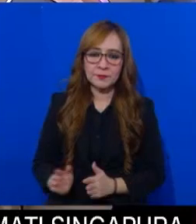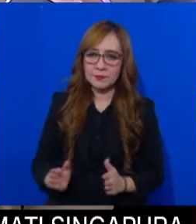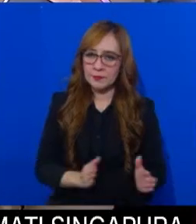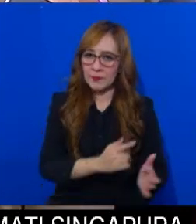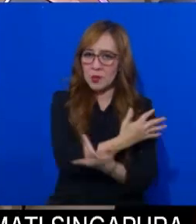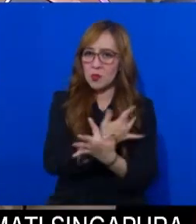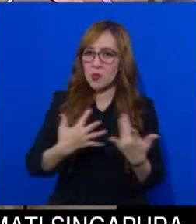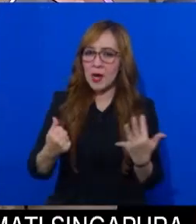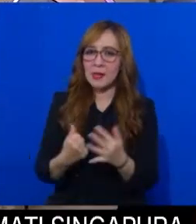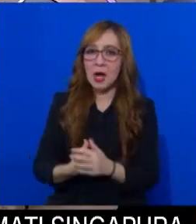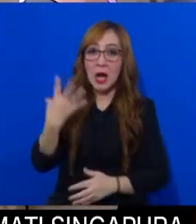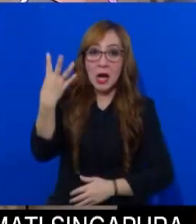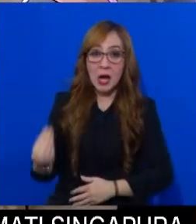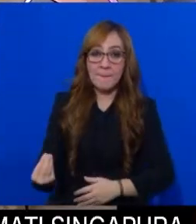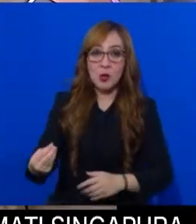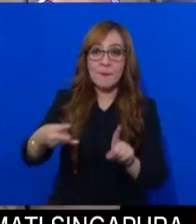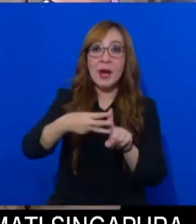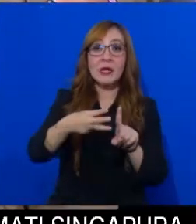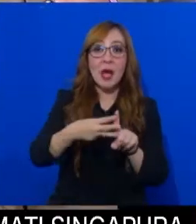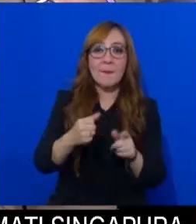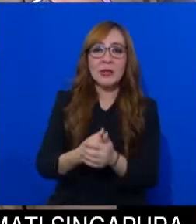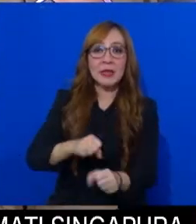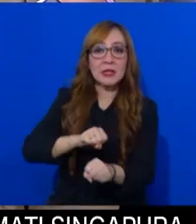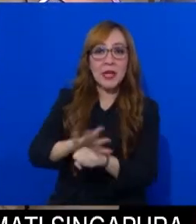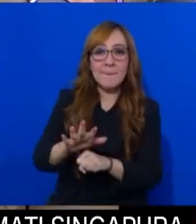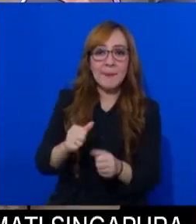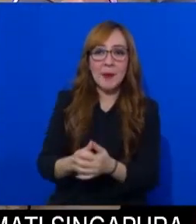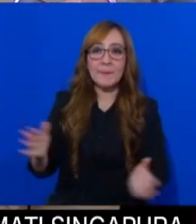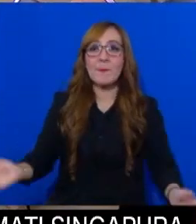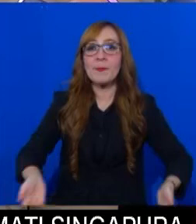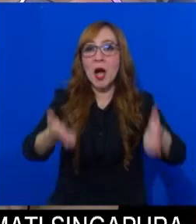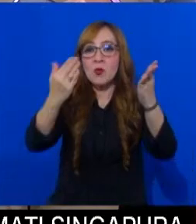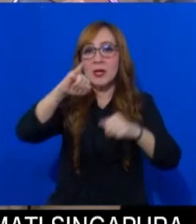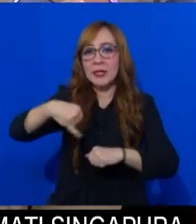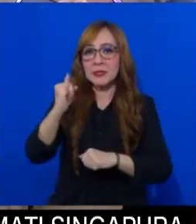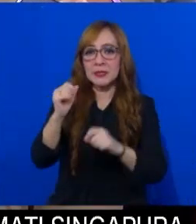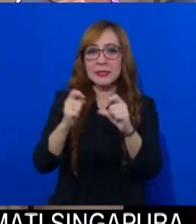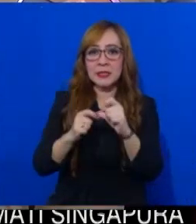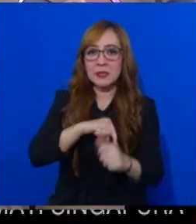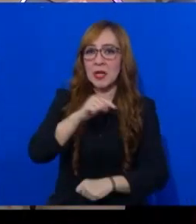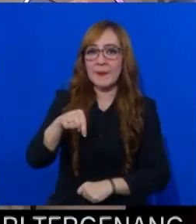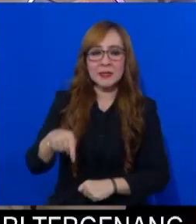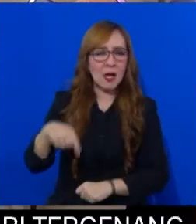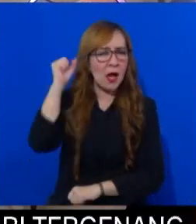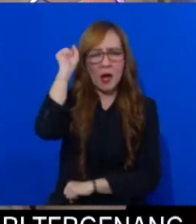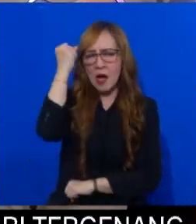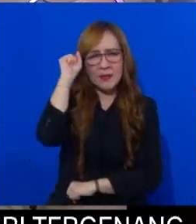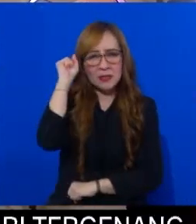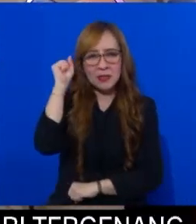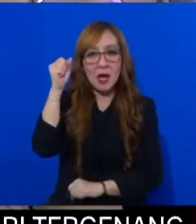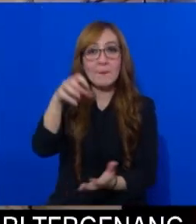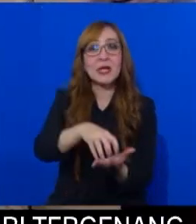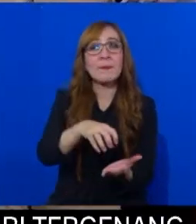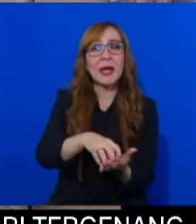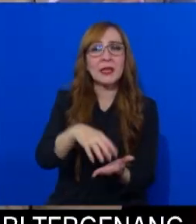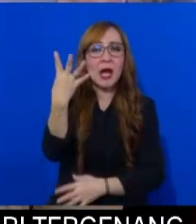Warga Kampung Bayam yang terkena dampak pembangunan Jakarta International Stadium atau JIS hingga saat ini masih belum bisa menempati Kampung Susun